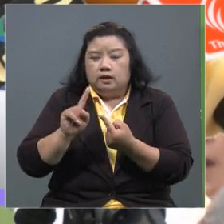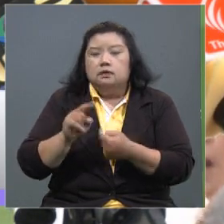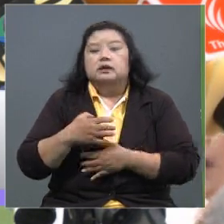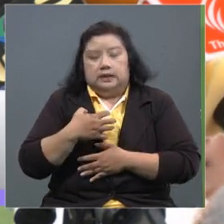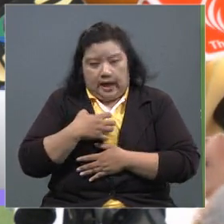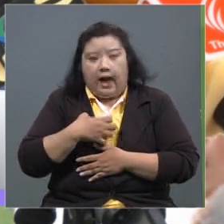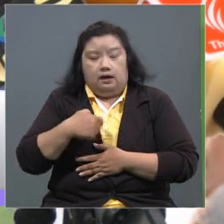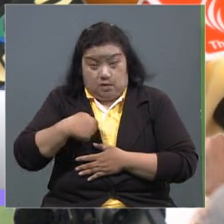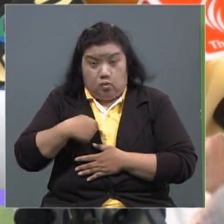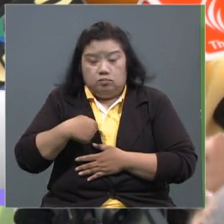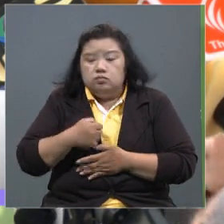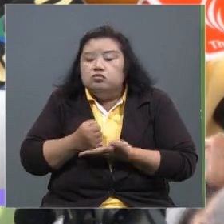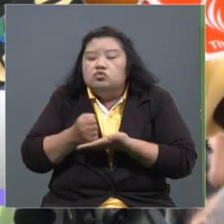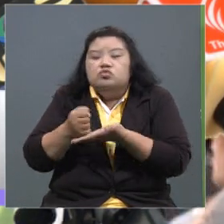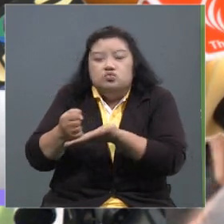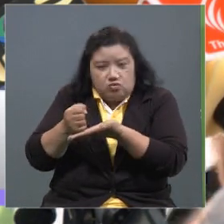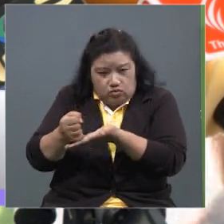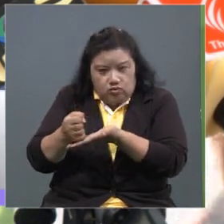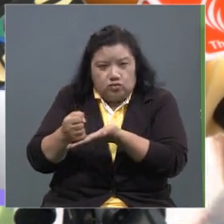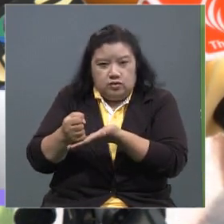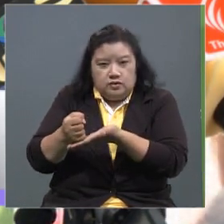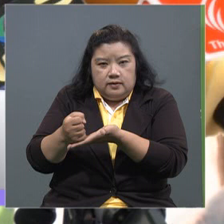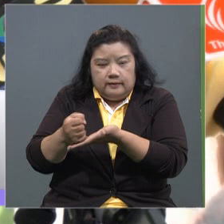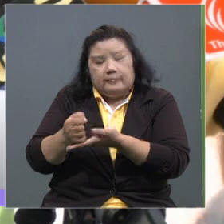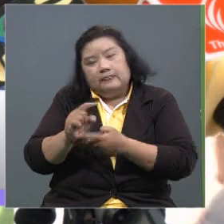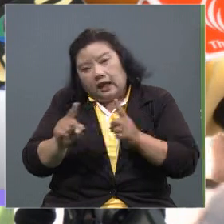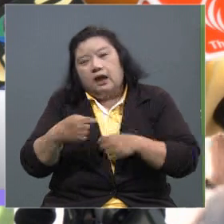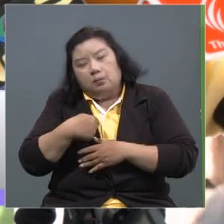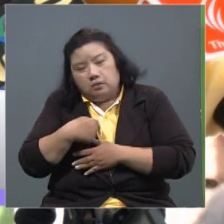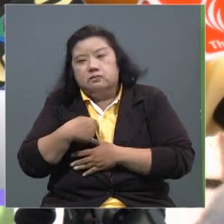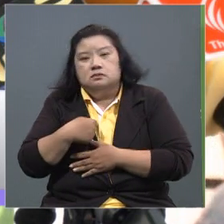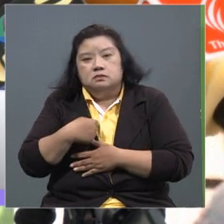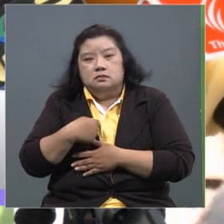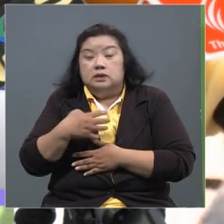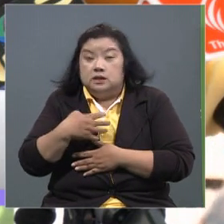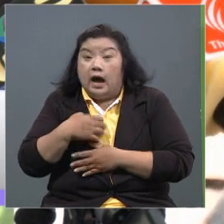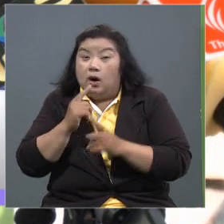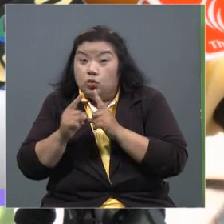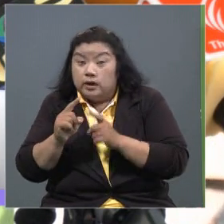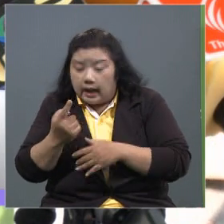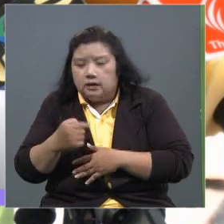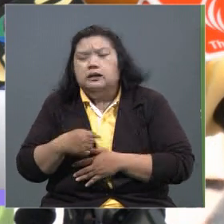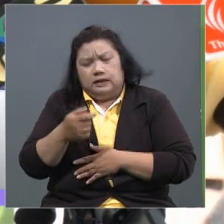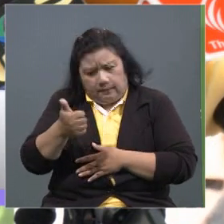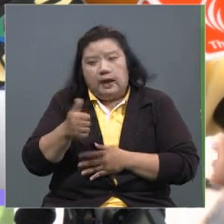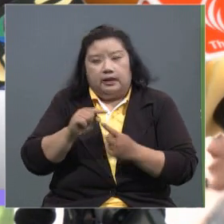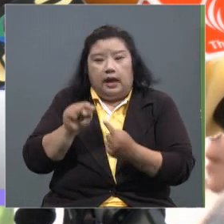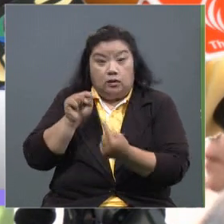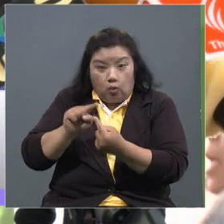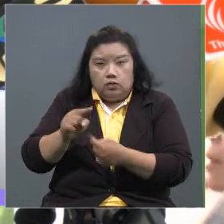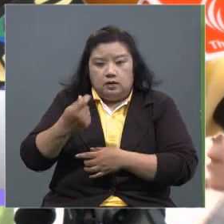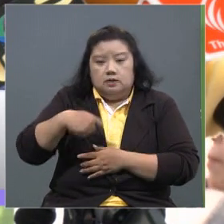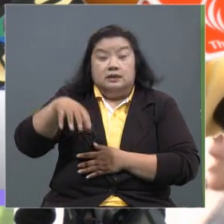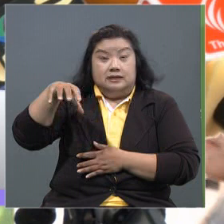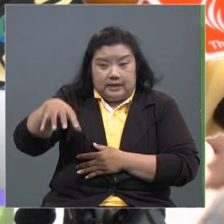ช่วยเหลือเรื่องของแกครับซึ่งเราก็บอกเขาแล้วว่าถ้าจะคุยอะไรก็ขอให้คุยที่ศาลนะครับ หมายถึ